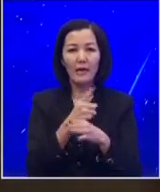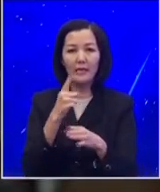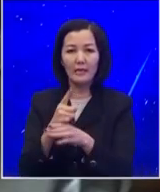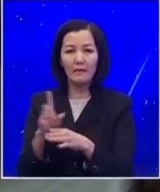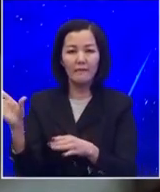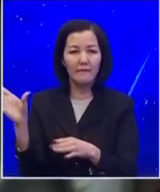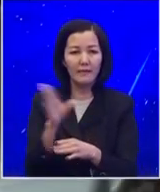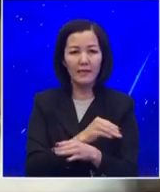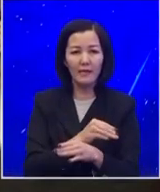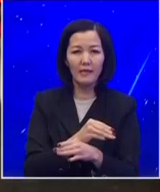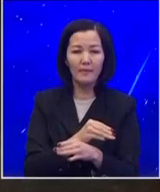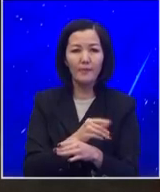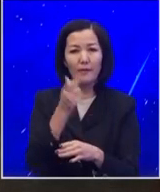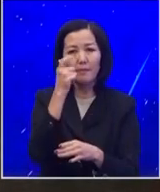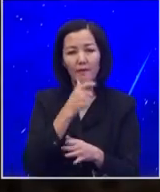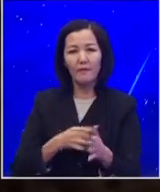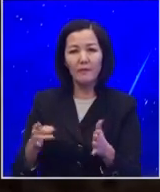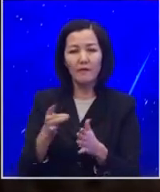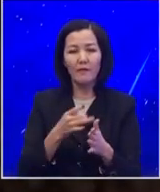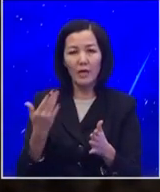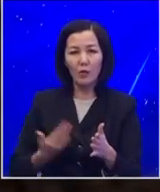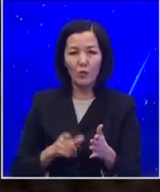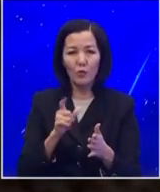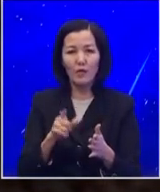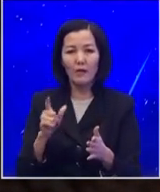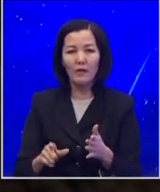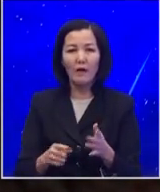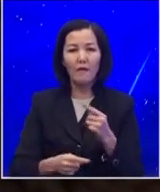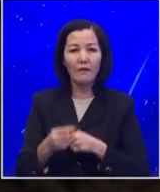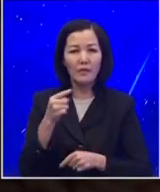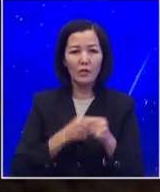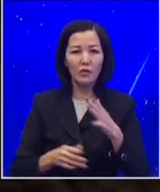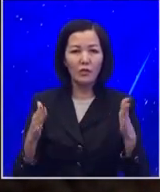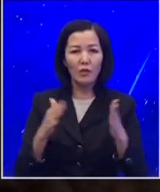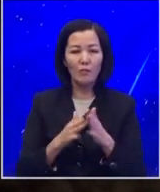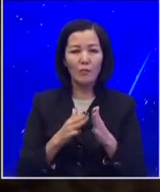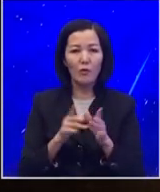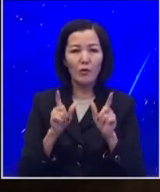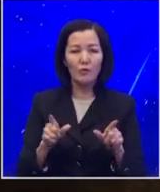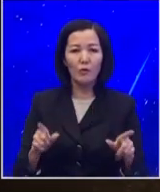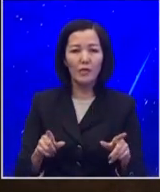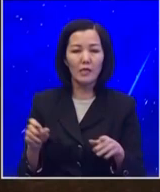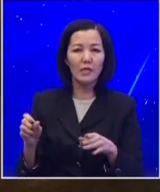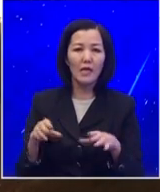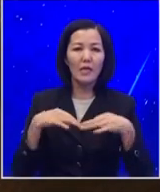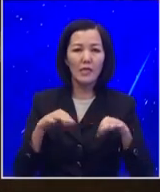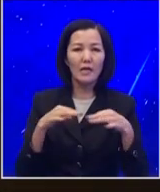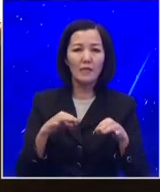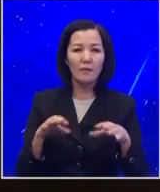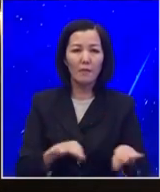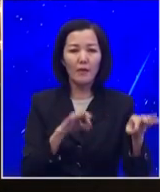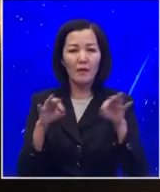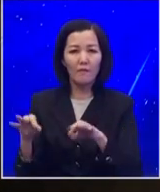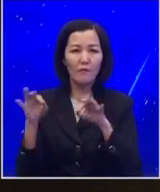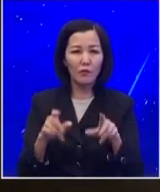ограничиваются для всех, за исключением жителей Памфиловского района, возвращающихся домой, лиц и транспорта по перевозке